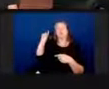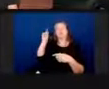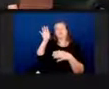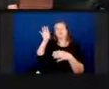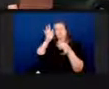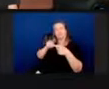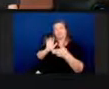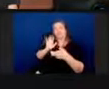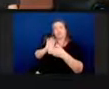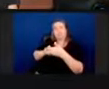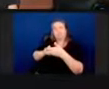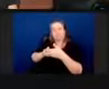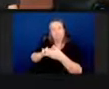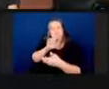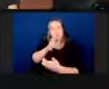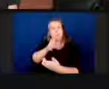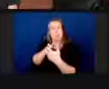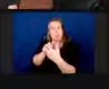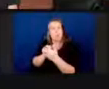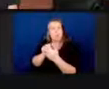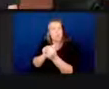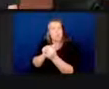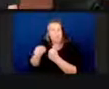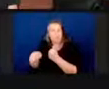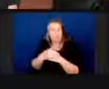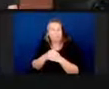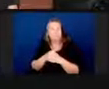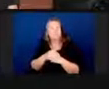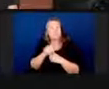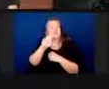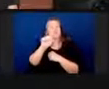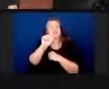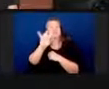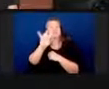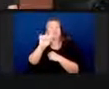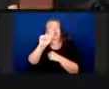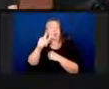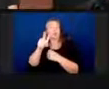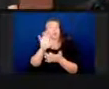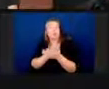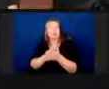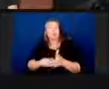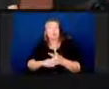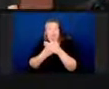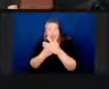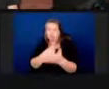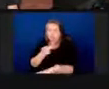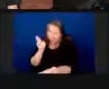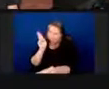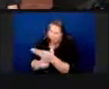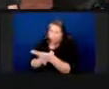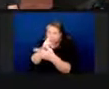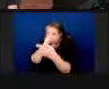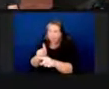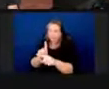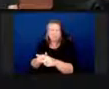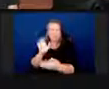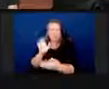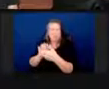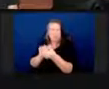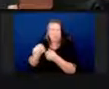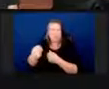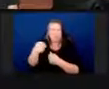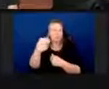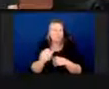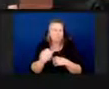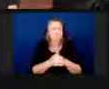2017 ورأى أن هناك نظام أمامه تم عرضه في 30 أغسطس. بعد أن قمنا بتوقيع